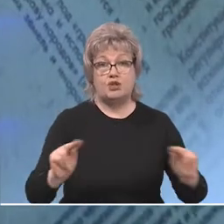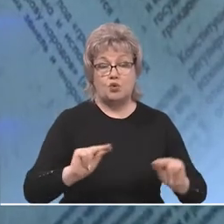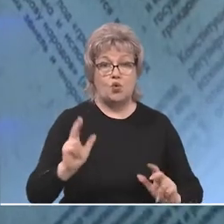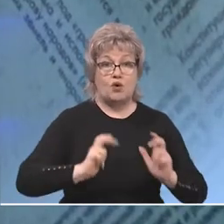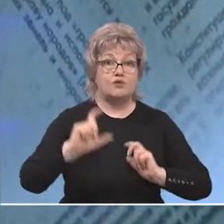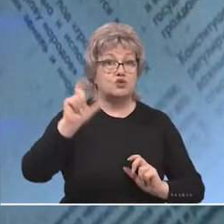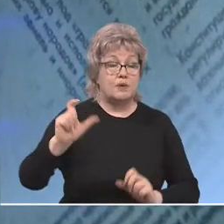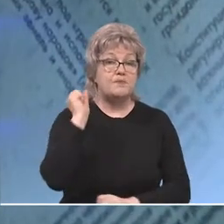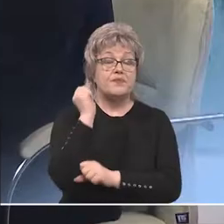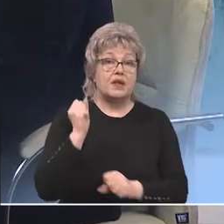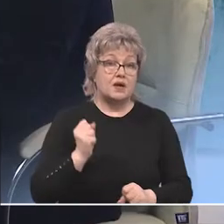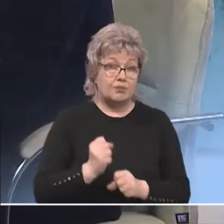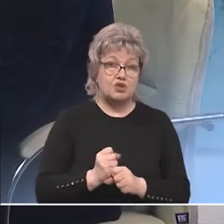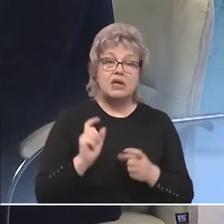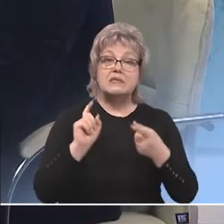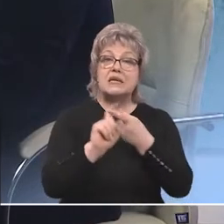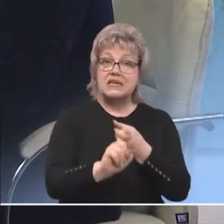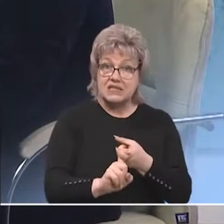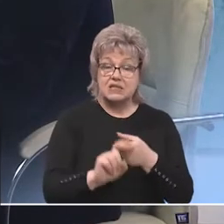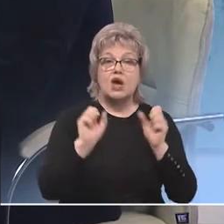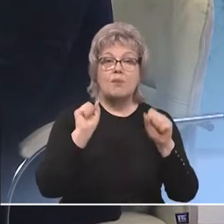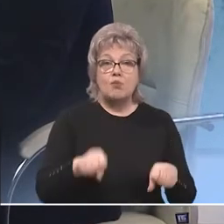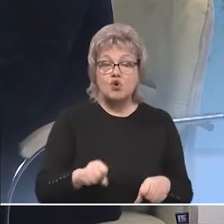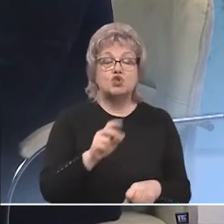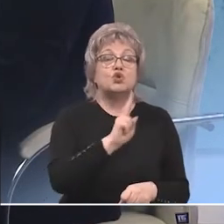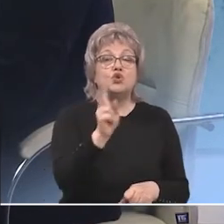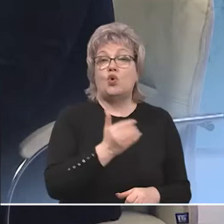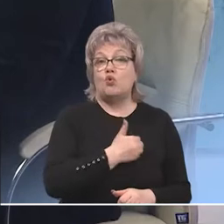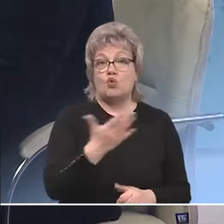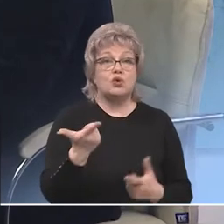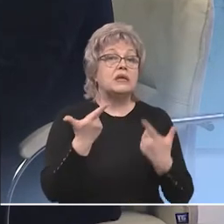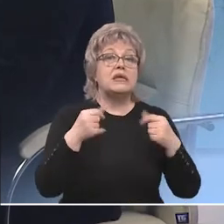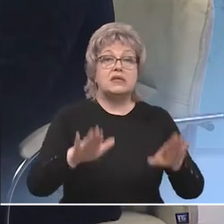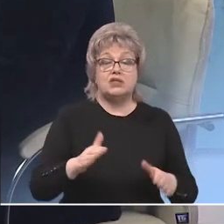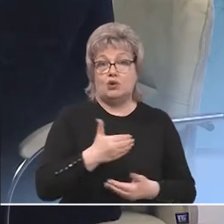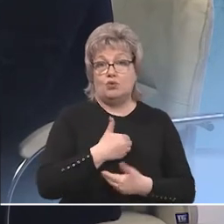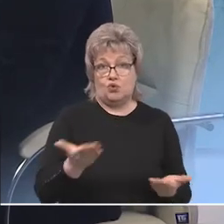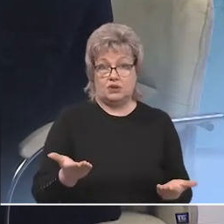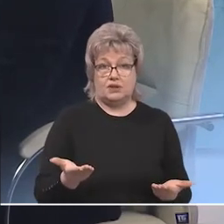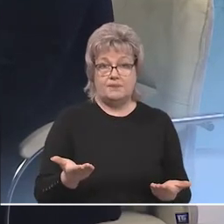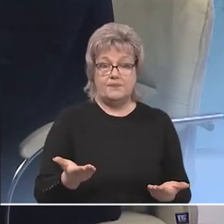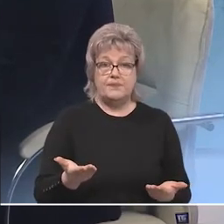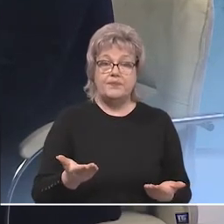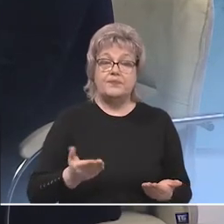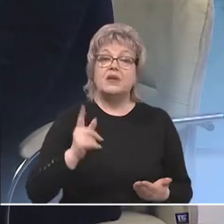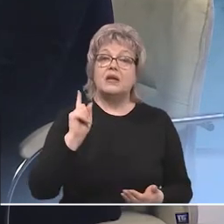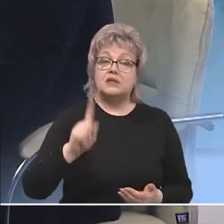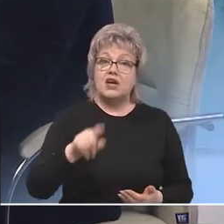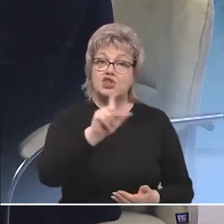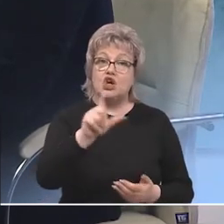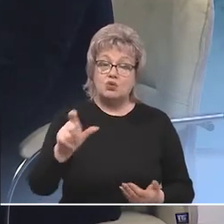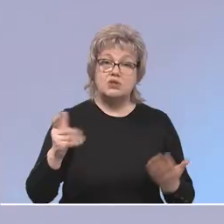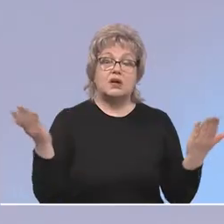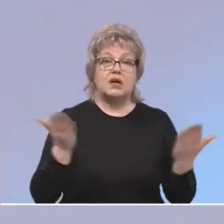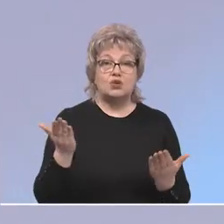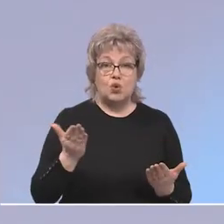студентов, у рабочих, и заразиться туберкулезом может, в принципе, кто угодно и где угодно. Даже люди,